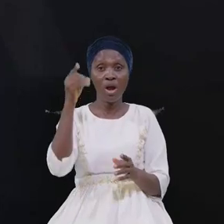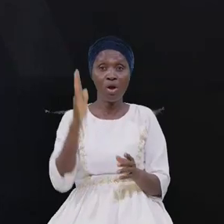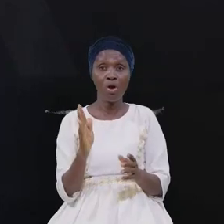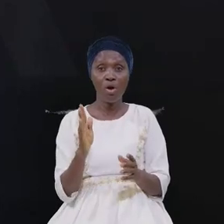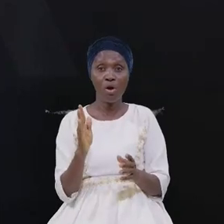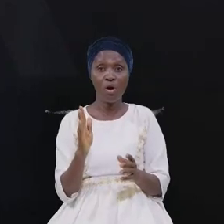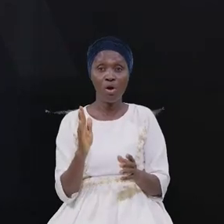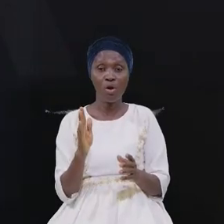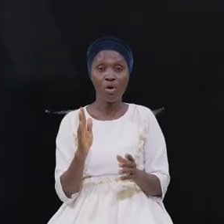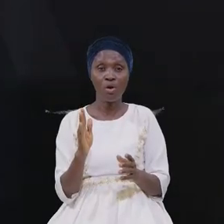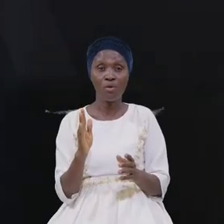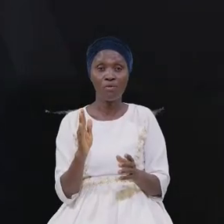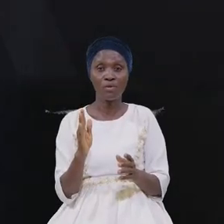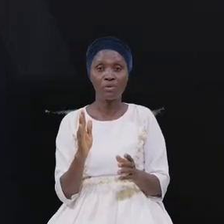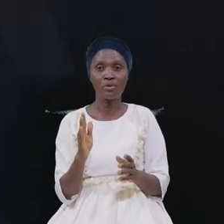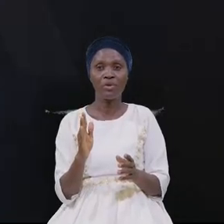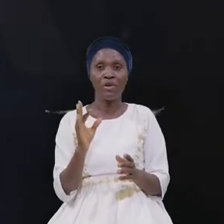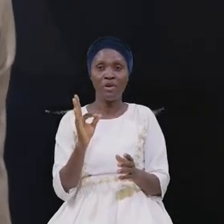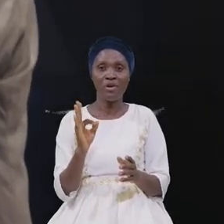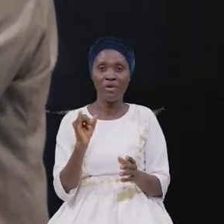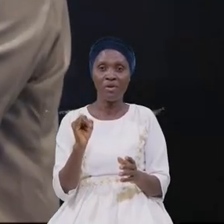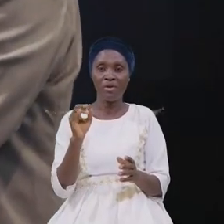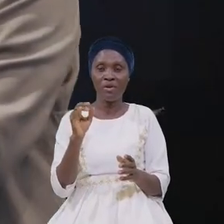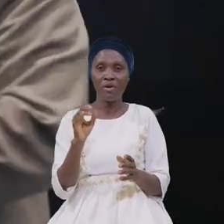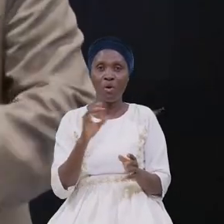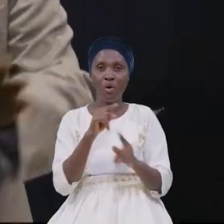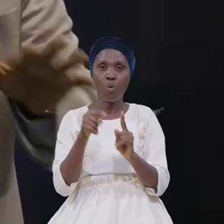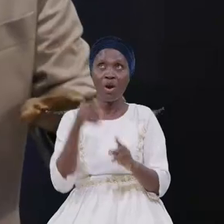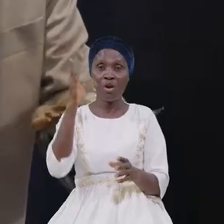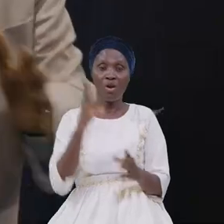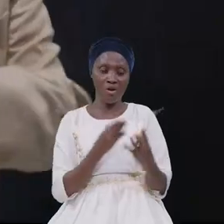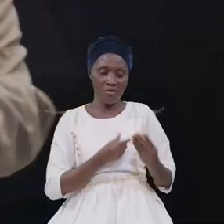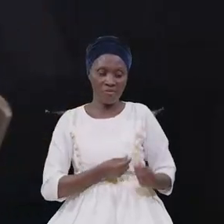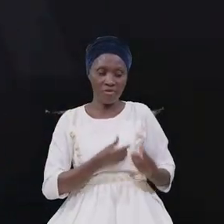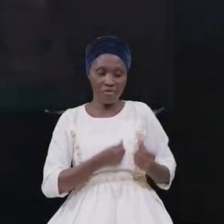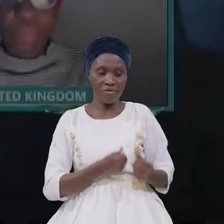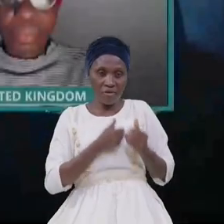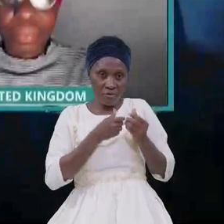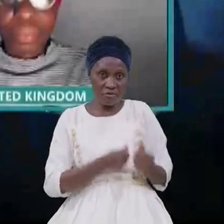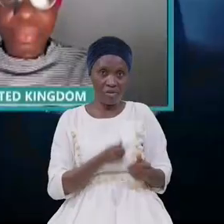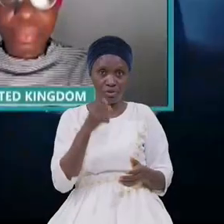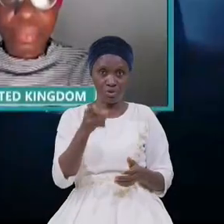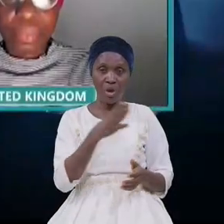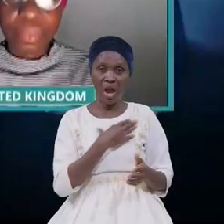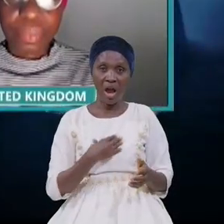Lorsque Dieu vous nourrit, lorsque Dieu vous arrose votre jardin,